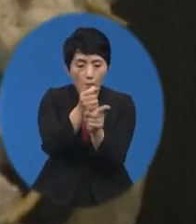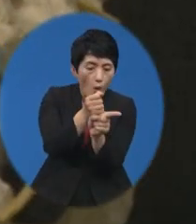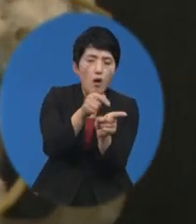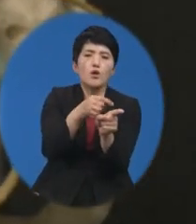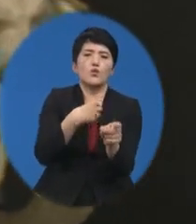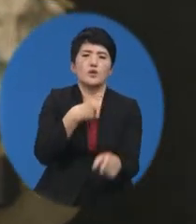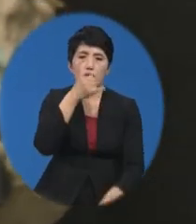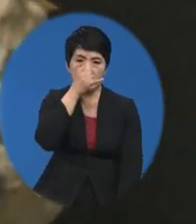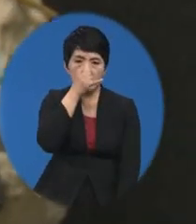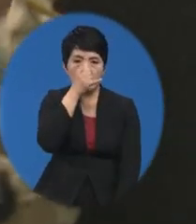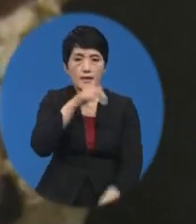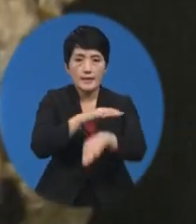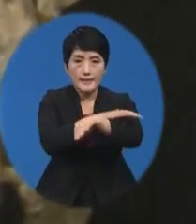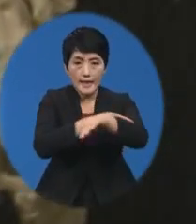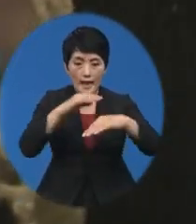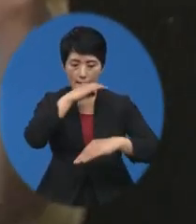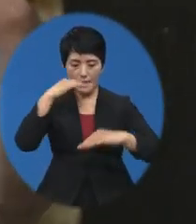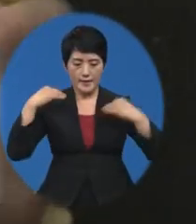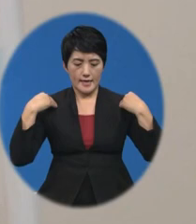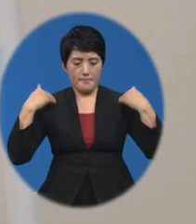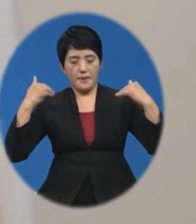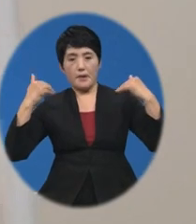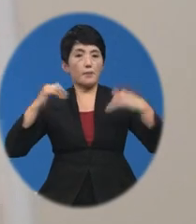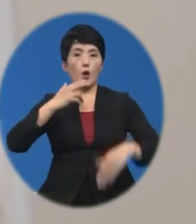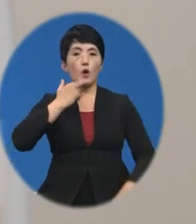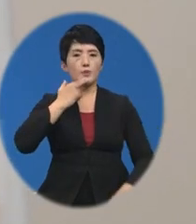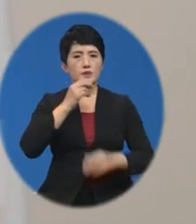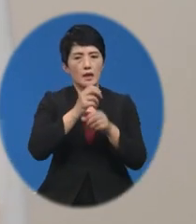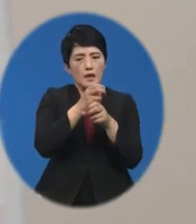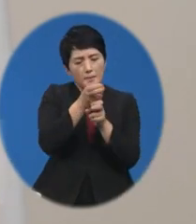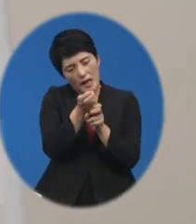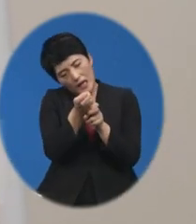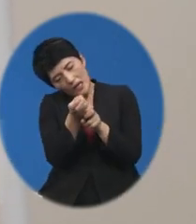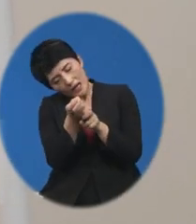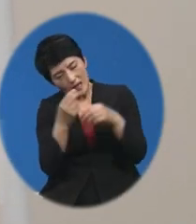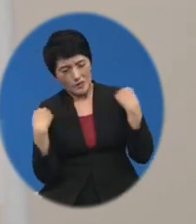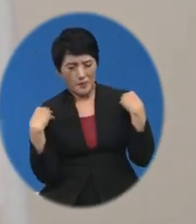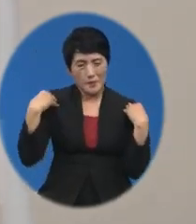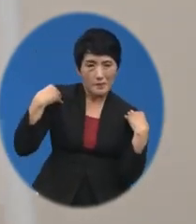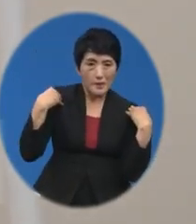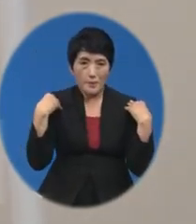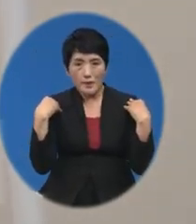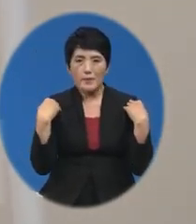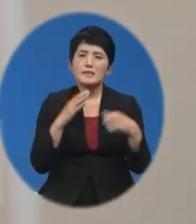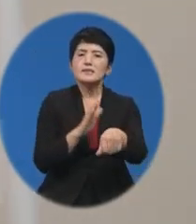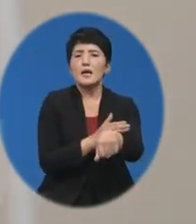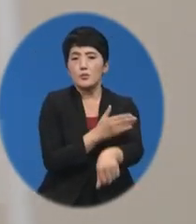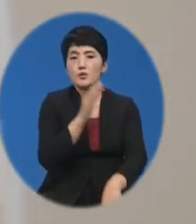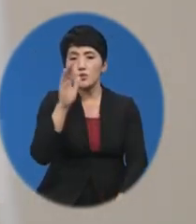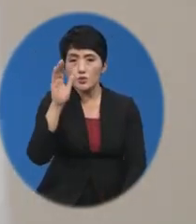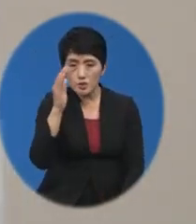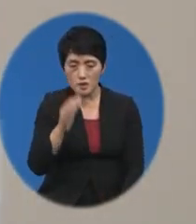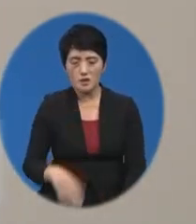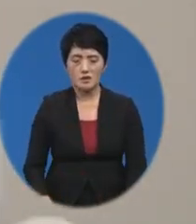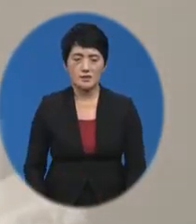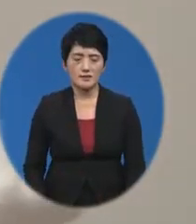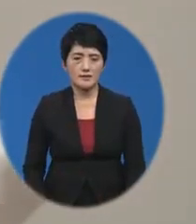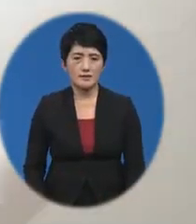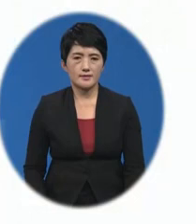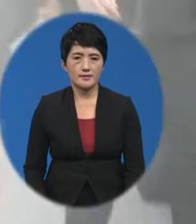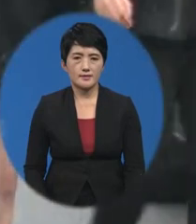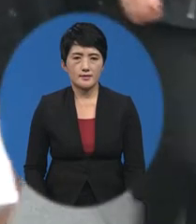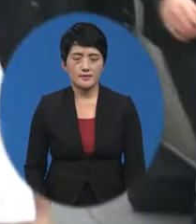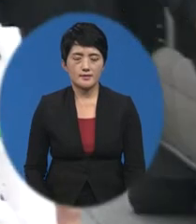잡히게 자라는 게 아니라 한쪽으로만 치우쳐서 자라게 되고 바르지 못한 자세가 또 더해짐으로써 이런 측만증이 더 유발될 수가 있는